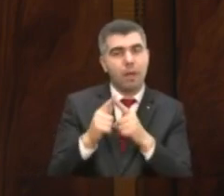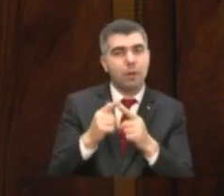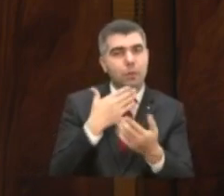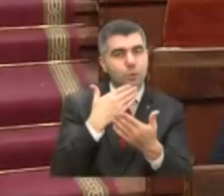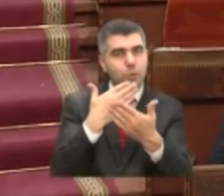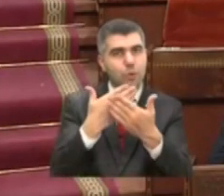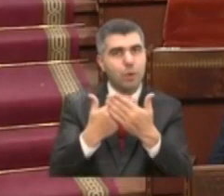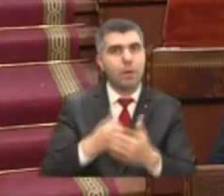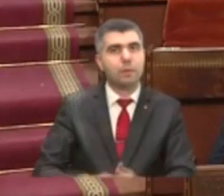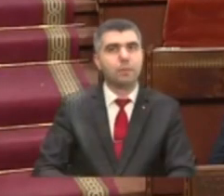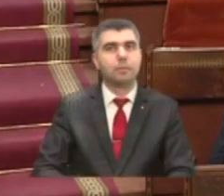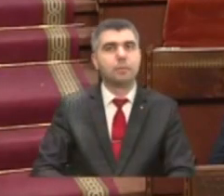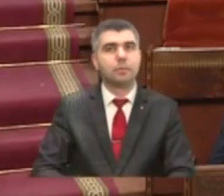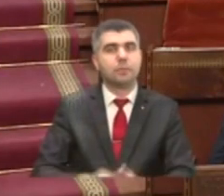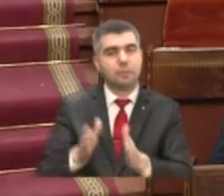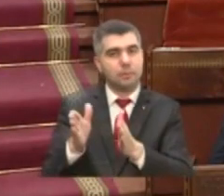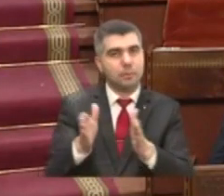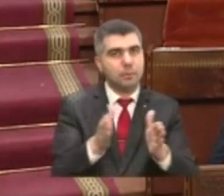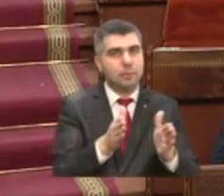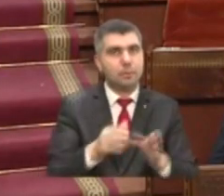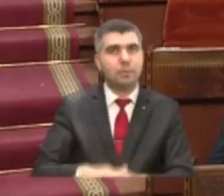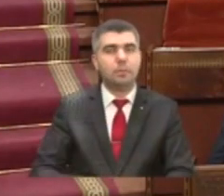سيد نائب، شكرا.